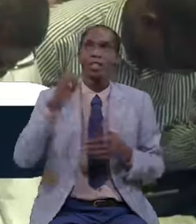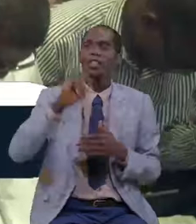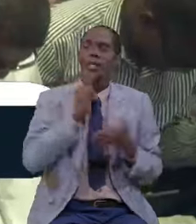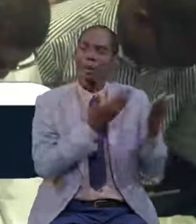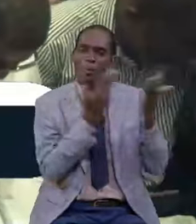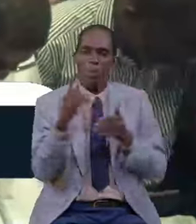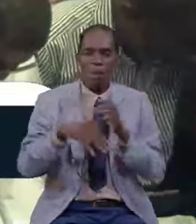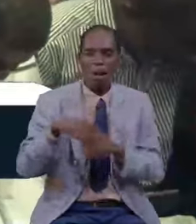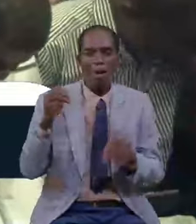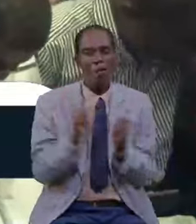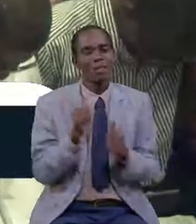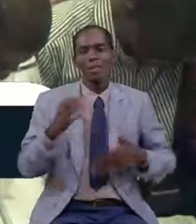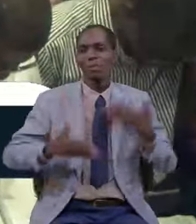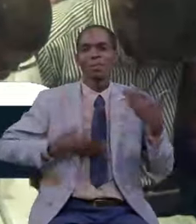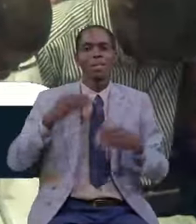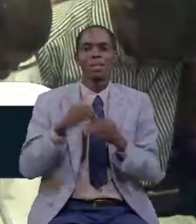soir avec joie.